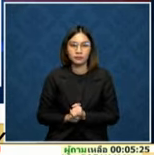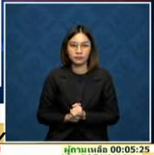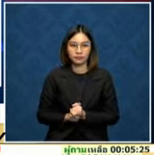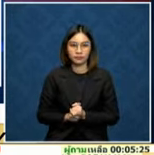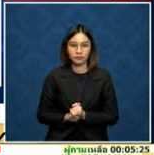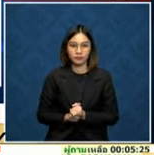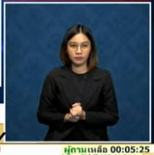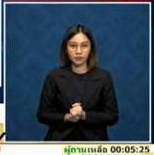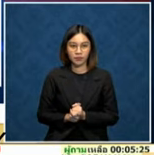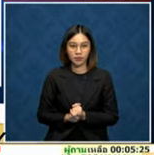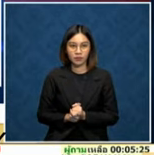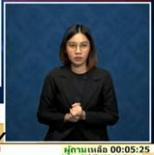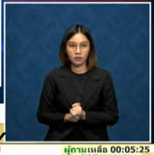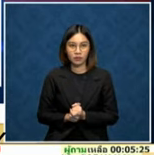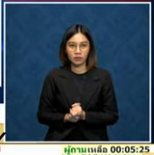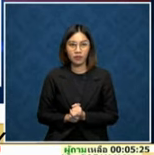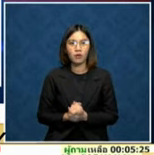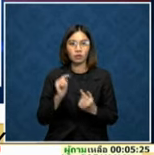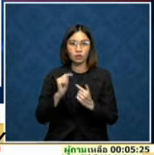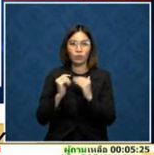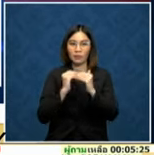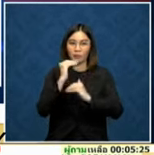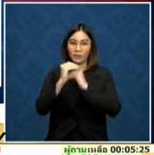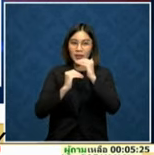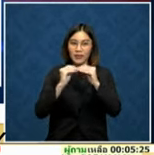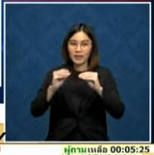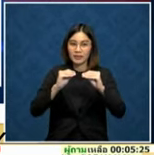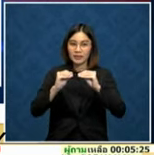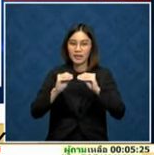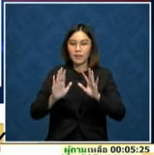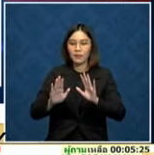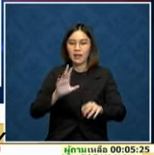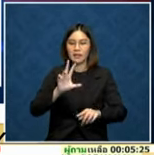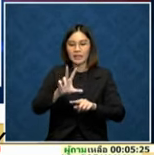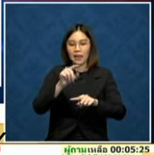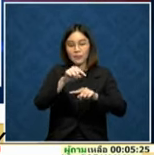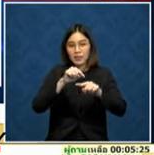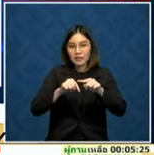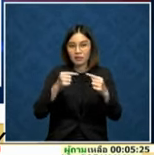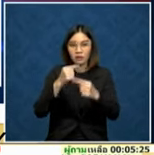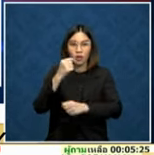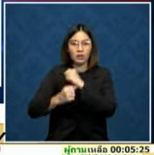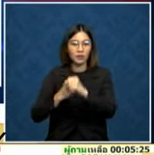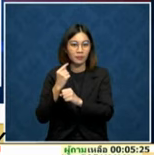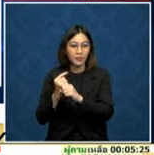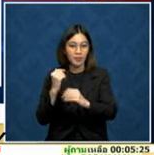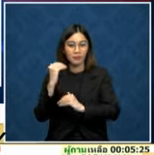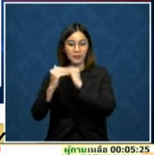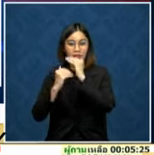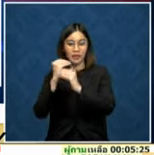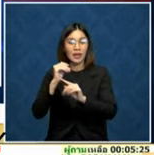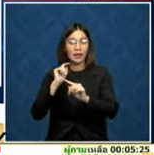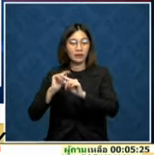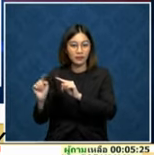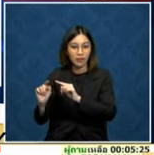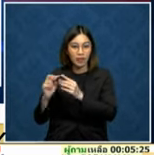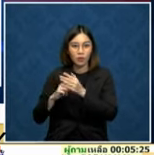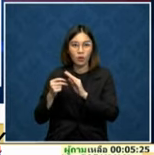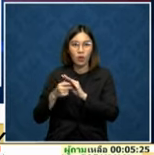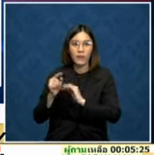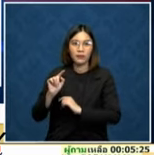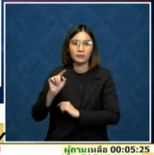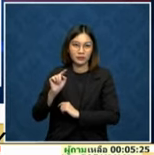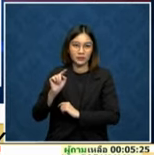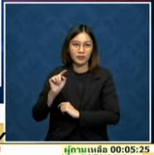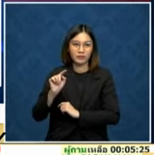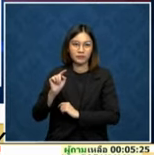ส่งผลให้ consumptionตเฉลี่ยแค่ประมาณ 3% ตปีการจะเนิตัวโตส่วใหญ่เป็ K-shape